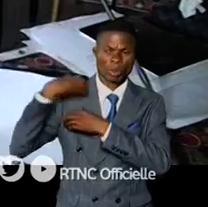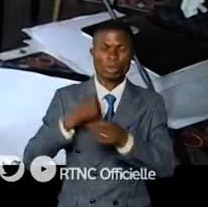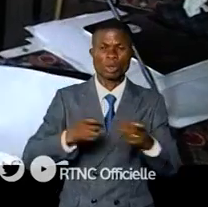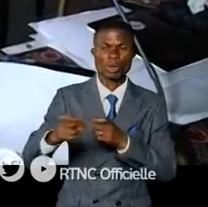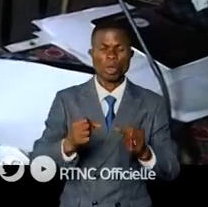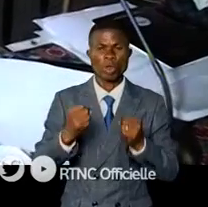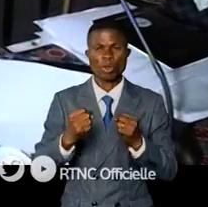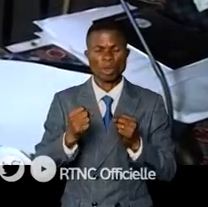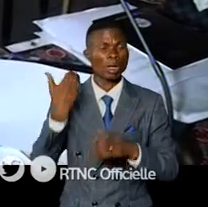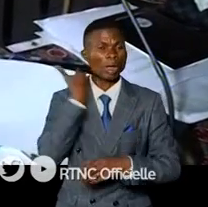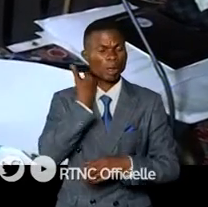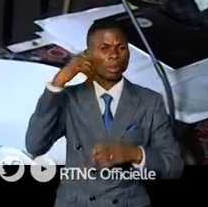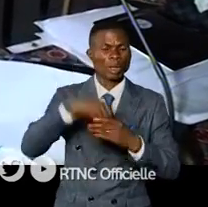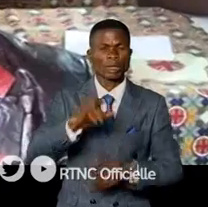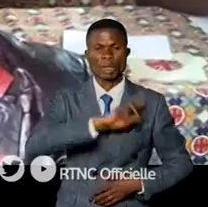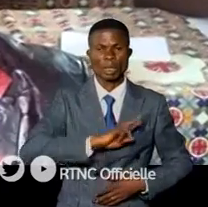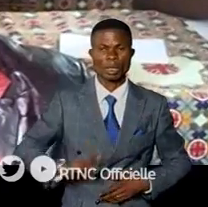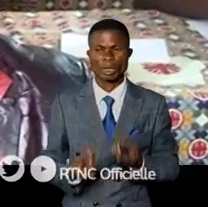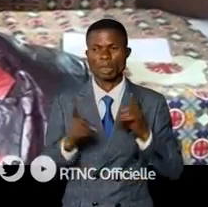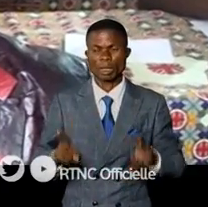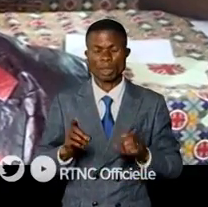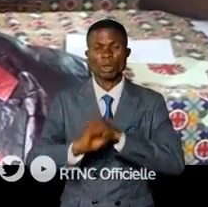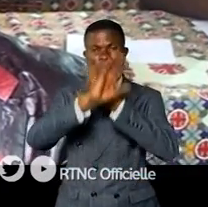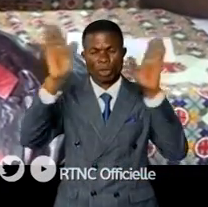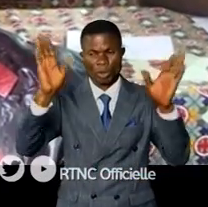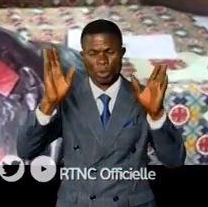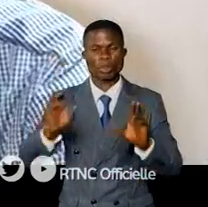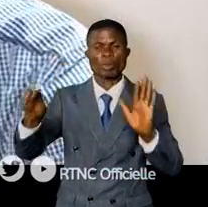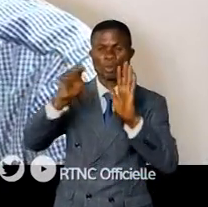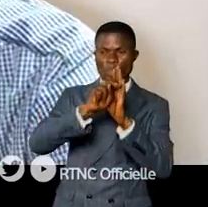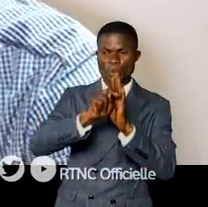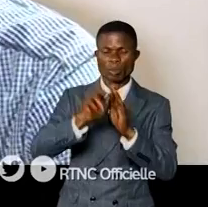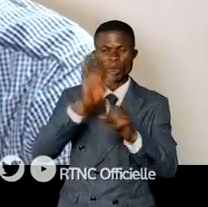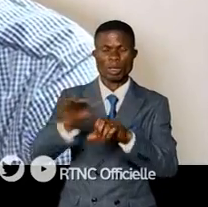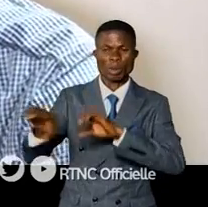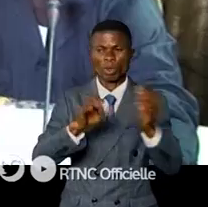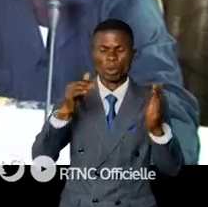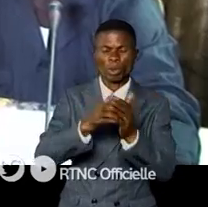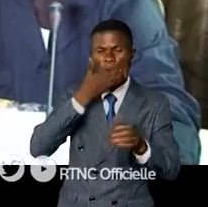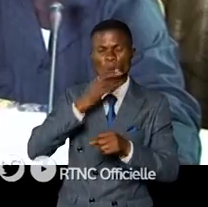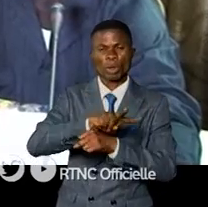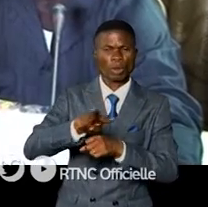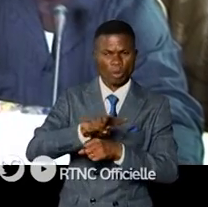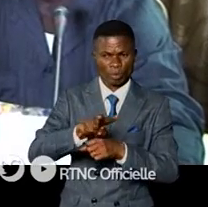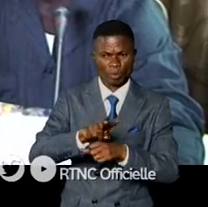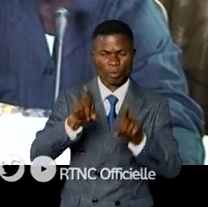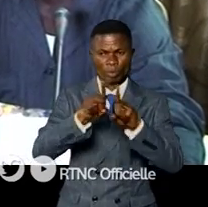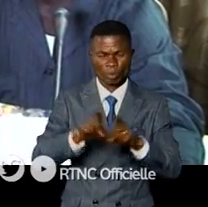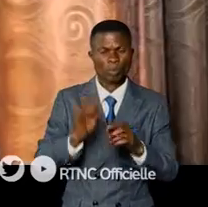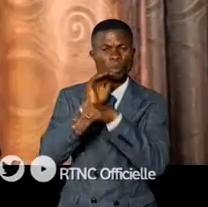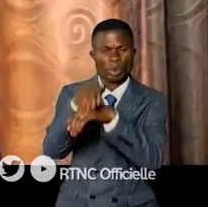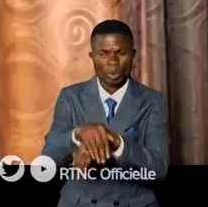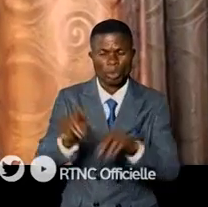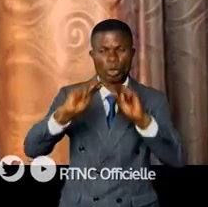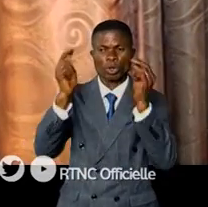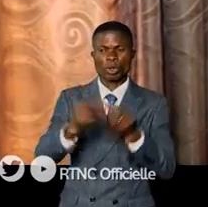gestion durable des épidémies en RDC à la lumière de la riposte multisectorielle contre la COVID-19 et la contribution du